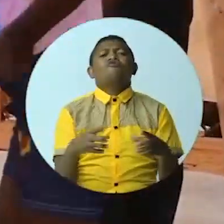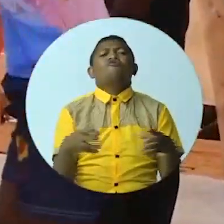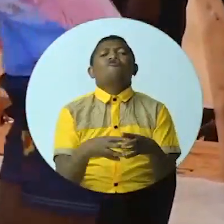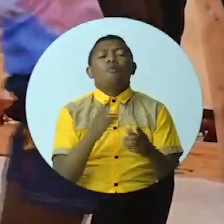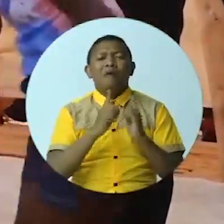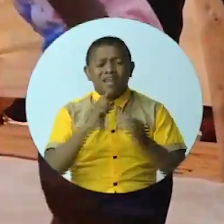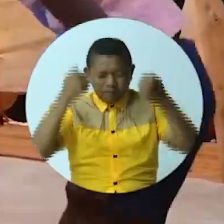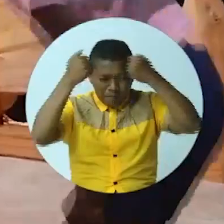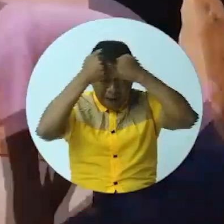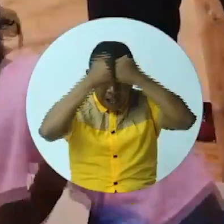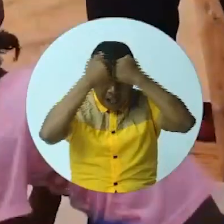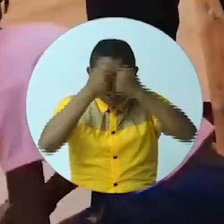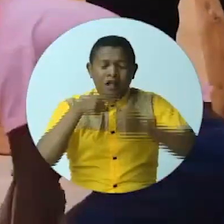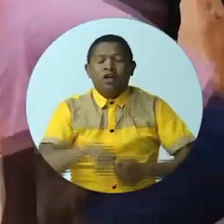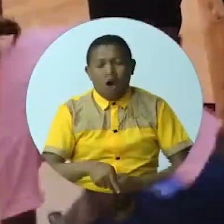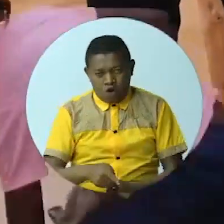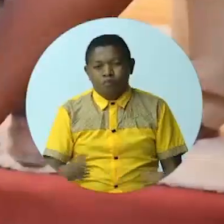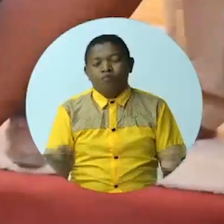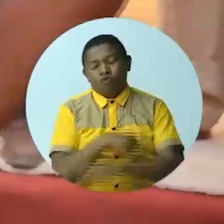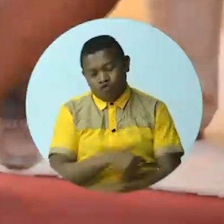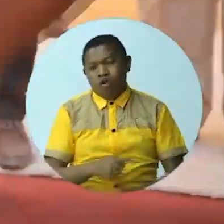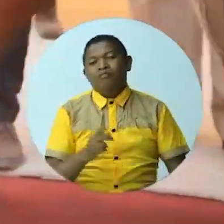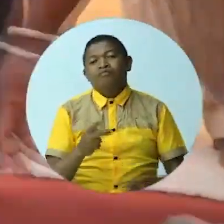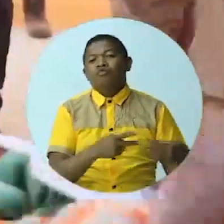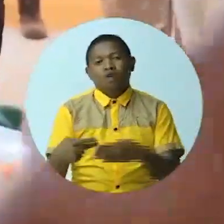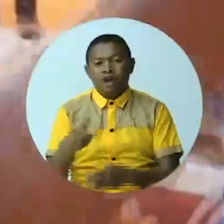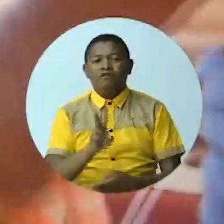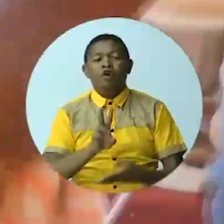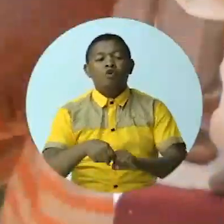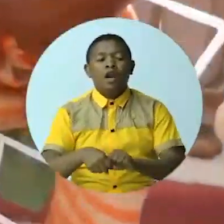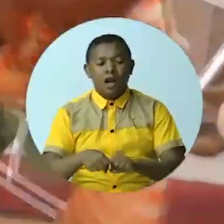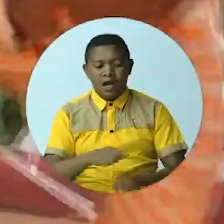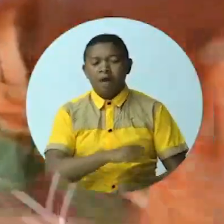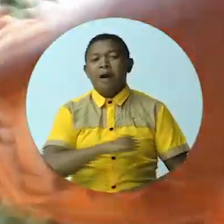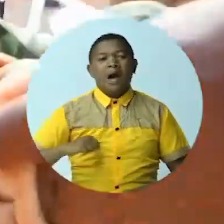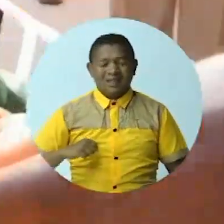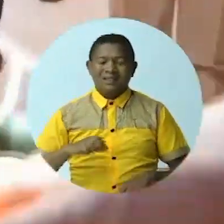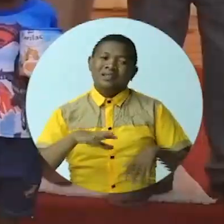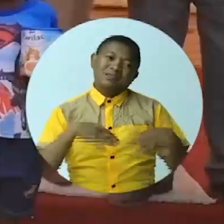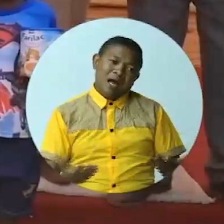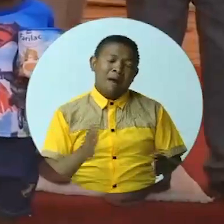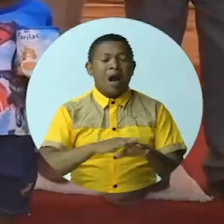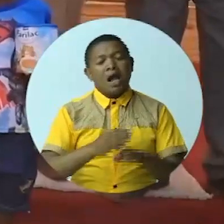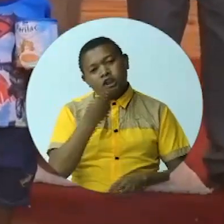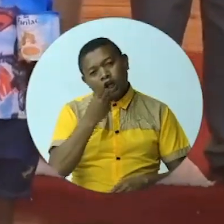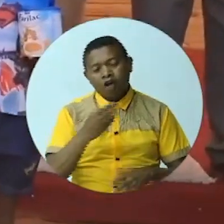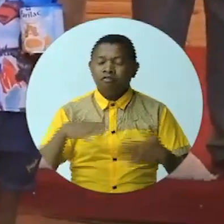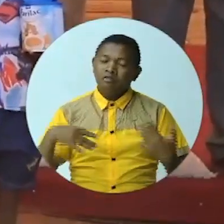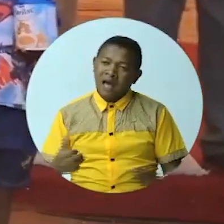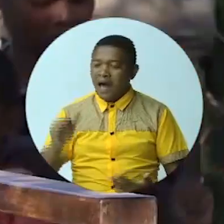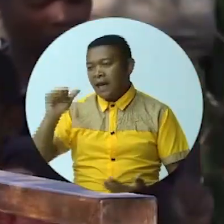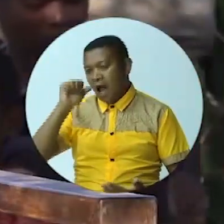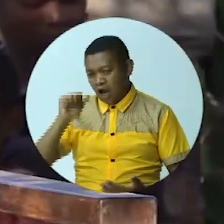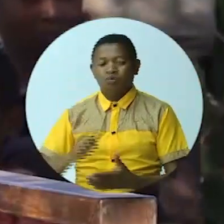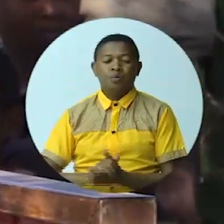hitondra vaaolana maharitra sika na ara-tsakafo na amin'ny resaka rano ihany koa resaka rano zay